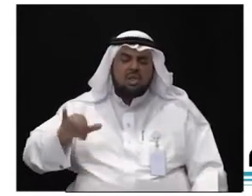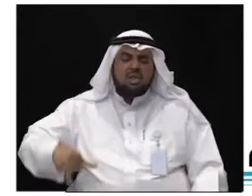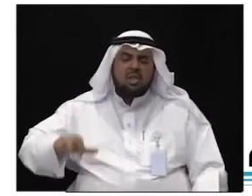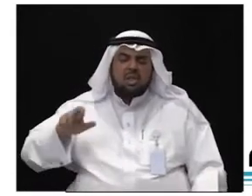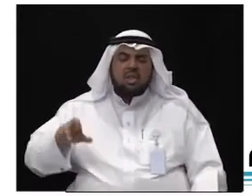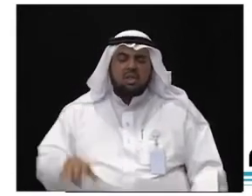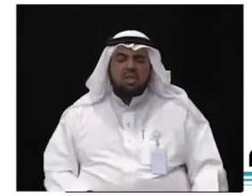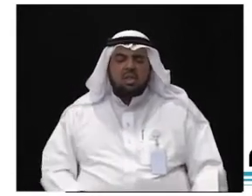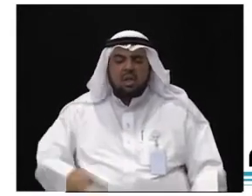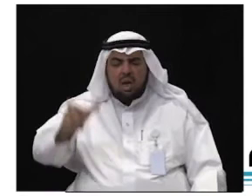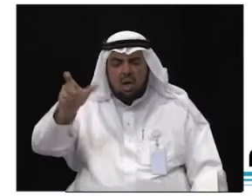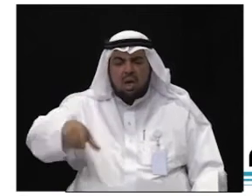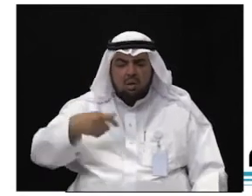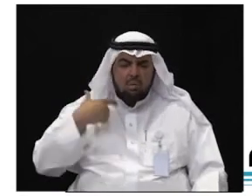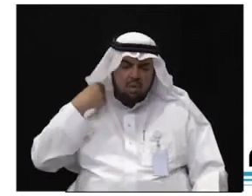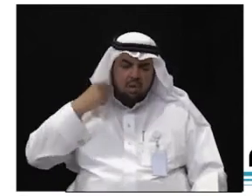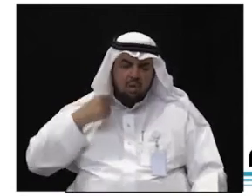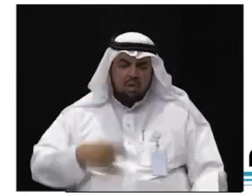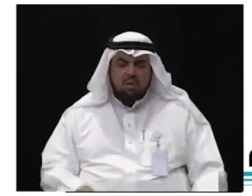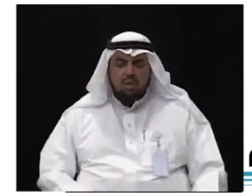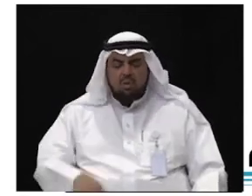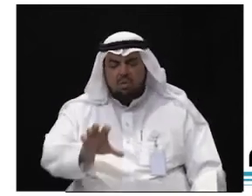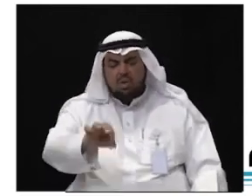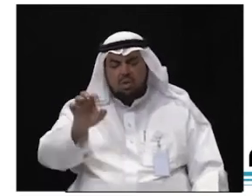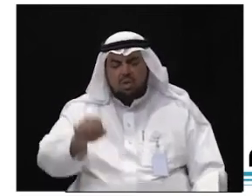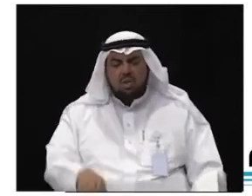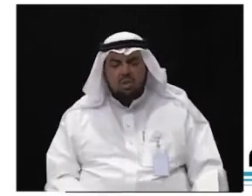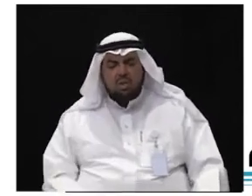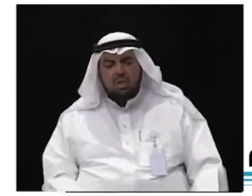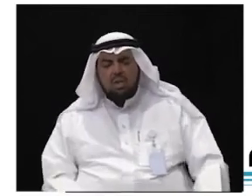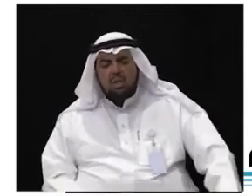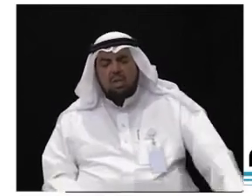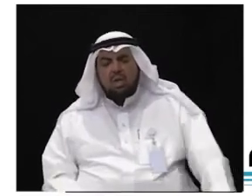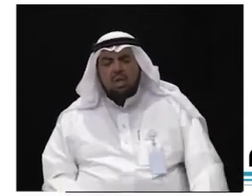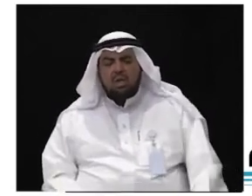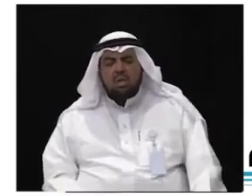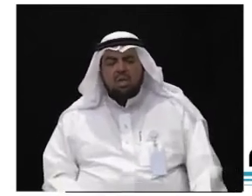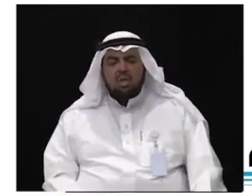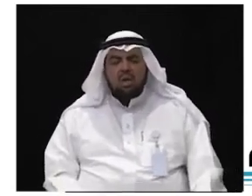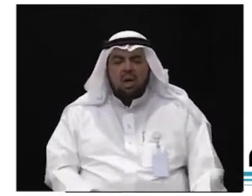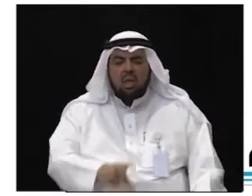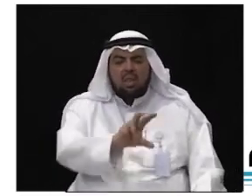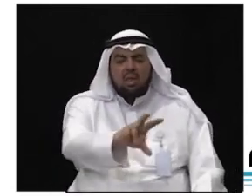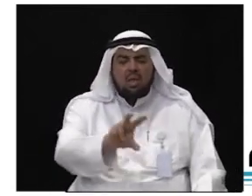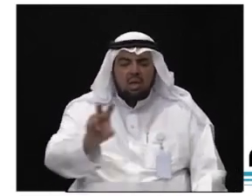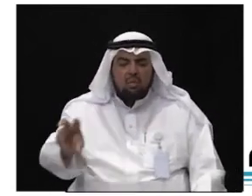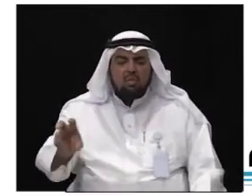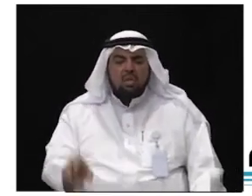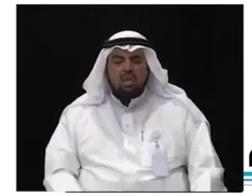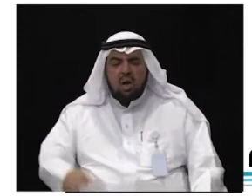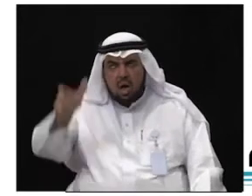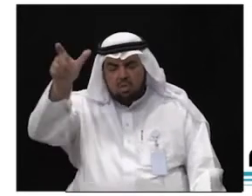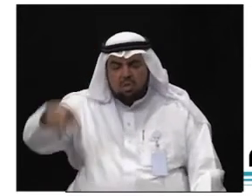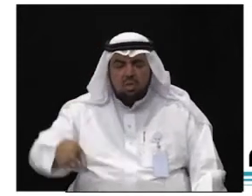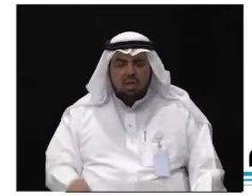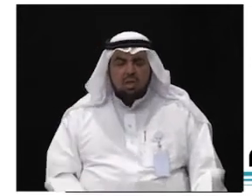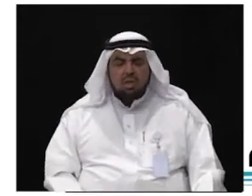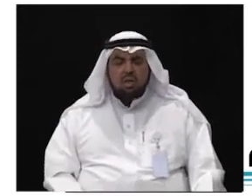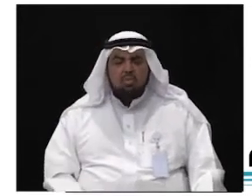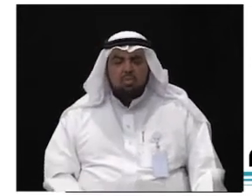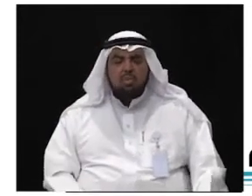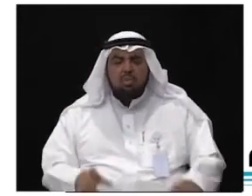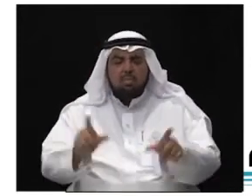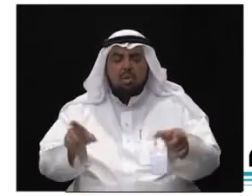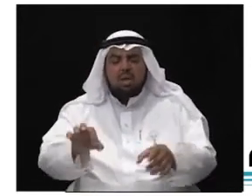القائمة المنسدلة أو الاختيار أو السلكت هي أداة إدخال. مربع الاختيار تشيك بوكس من أدوات